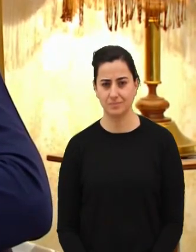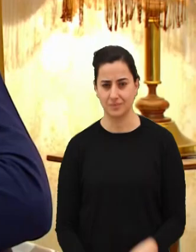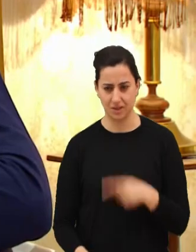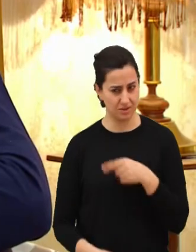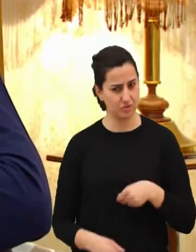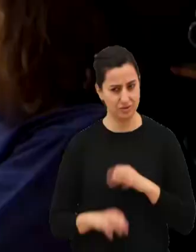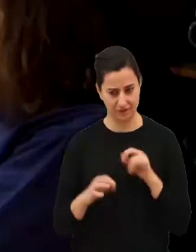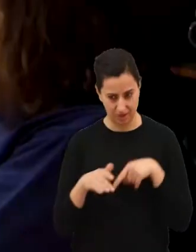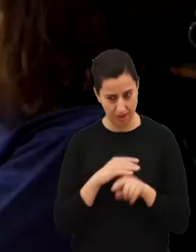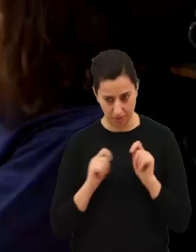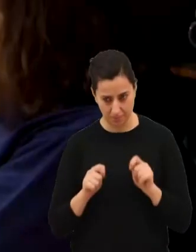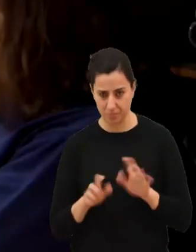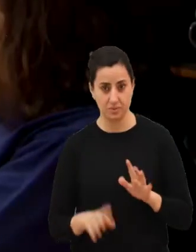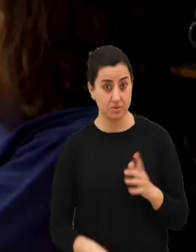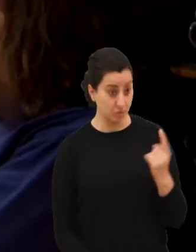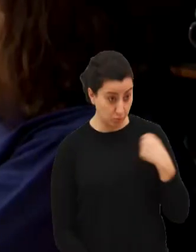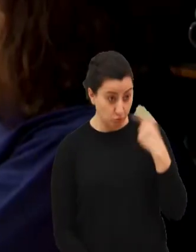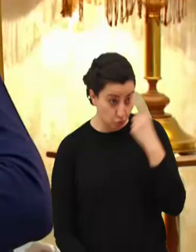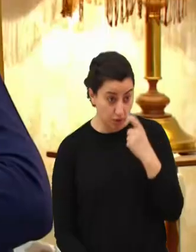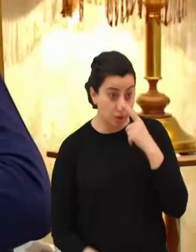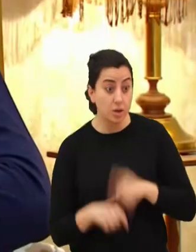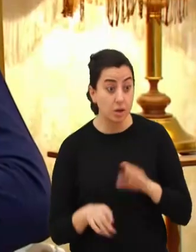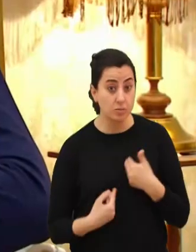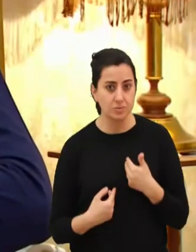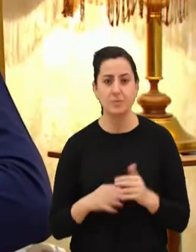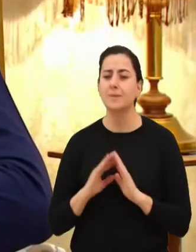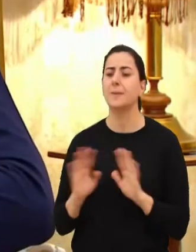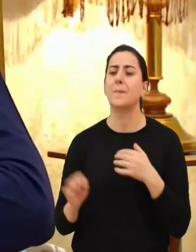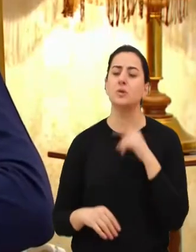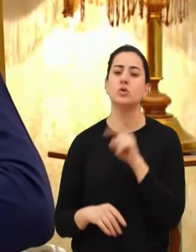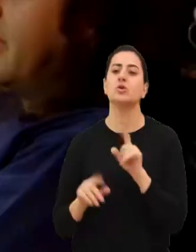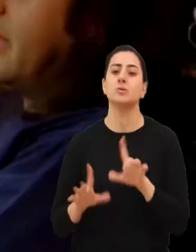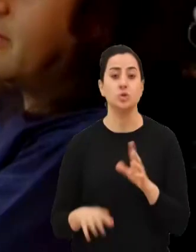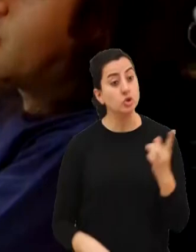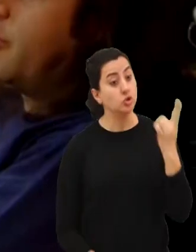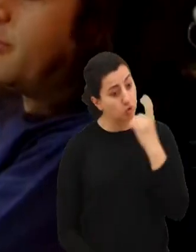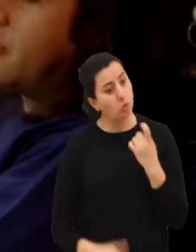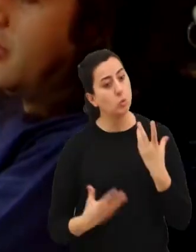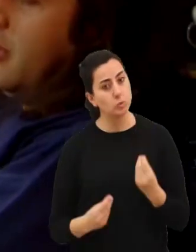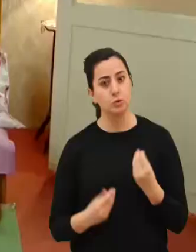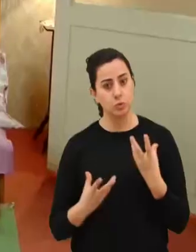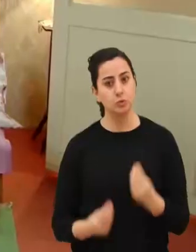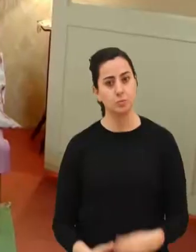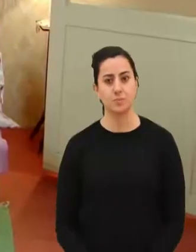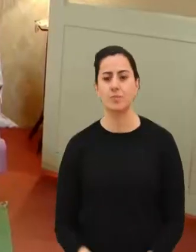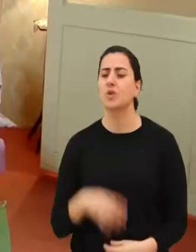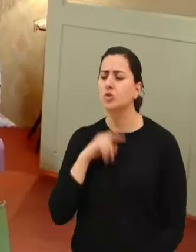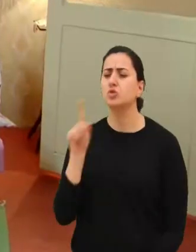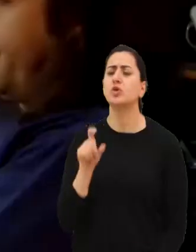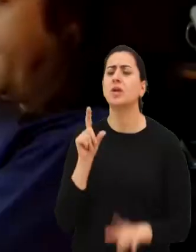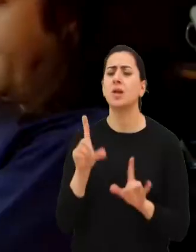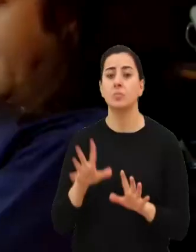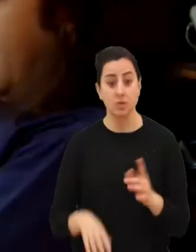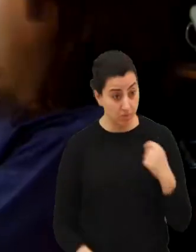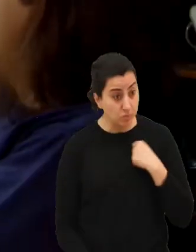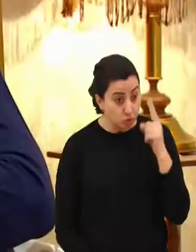Masumsun değil mi? Soruyorsun bunu bana yani. İyi tamam sormuyorum. Yo yo sordun sordun. Tamam, sordun. Sordun oğlum. Sormadım tamam. Bunu